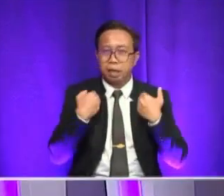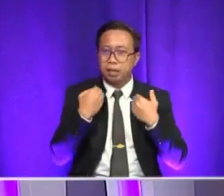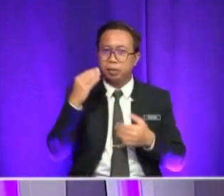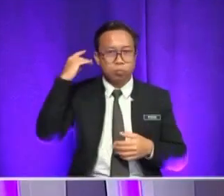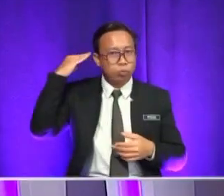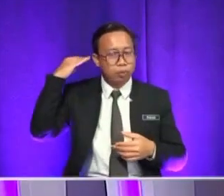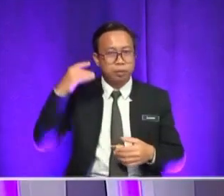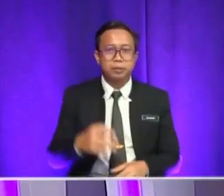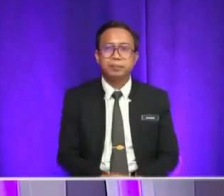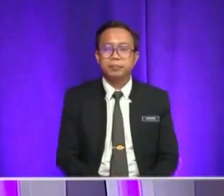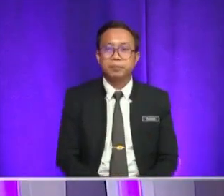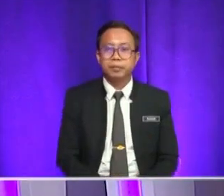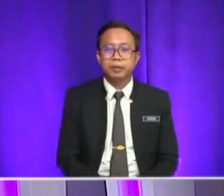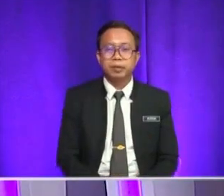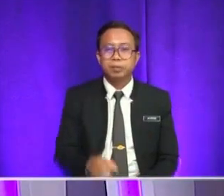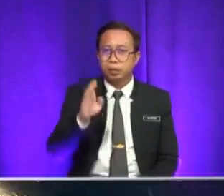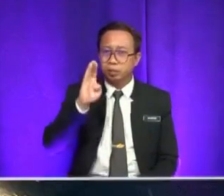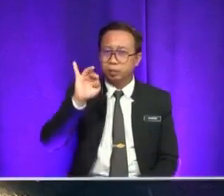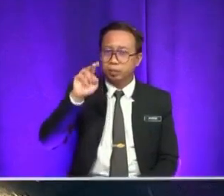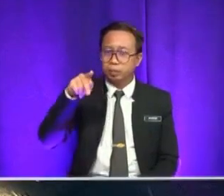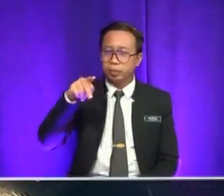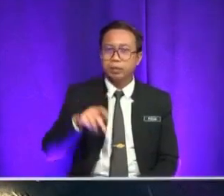cikgu. Dia bunyi tet tu kan.